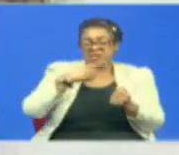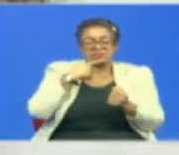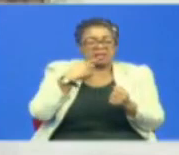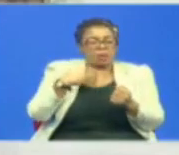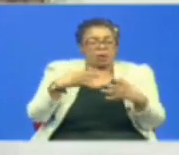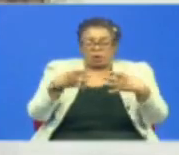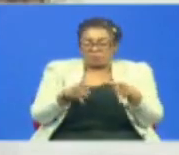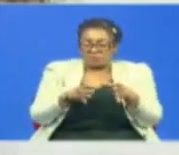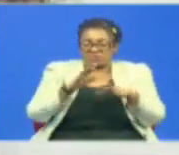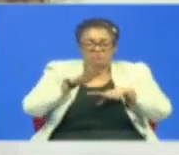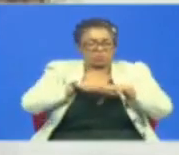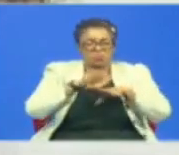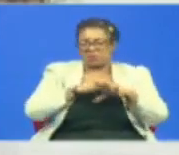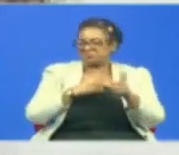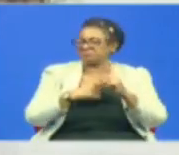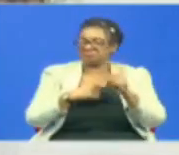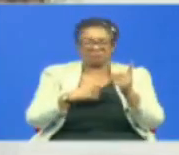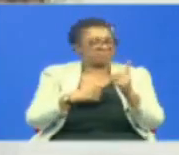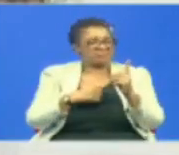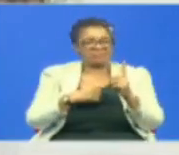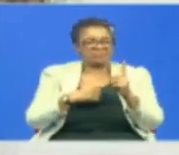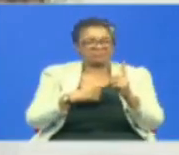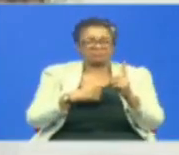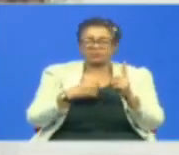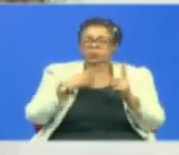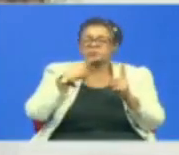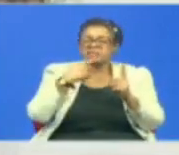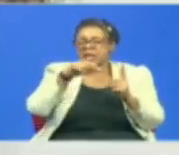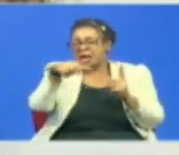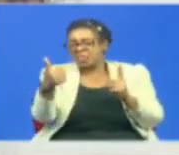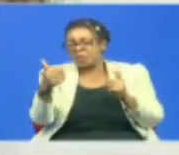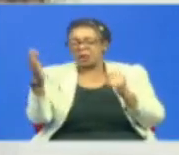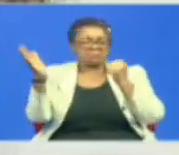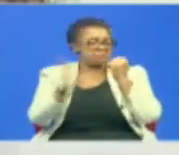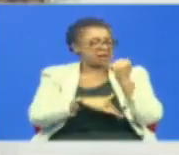ya Wamasai, na hatusemi wale ni wabaya zaidi,